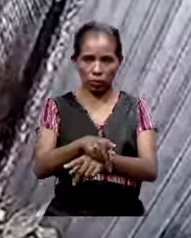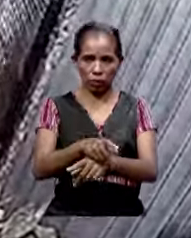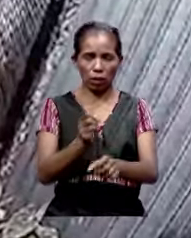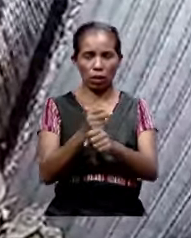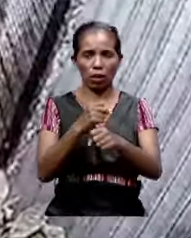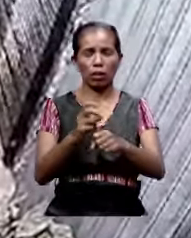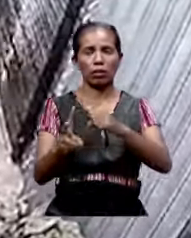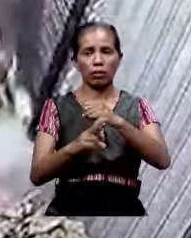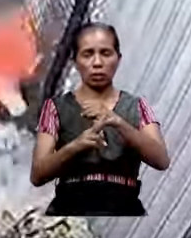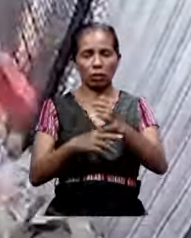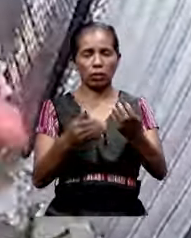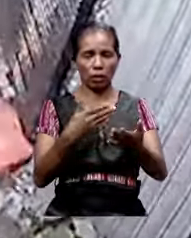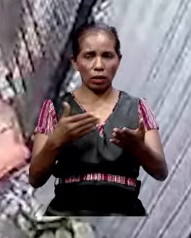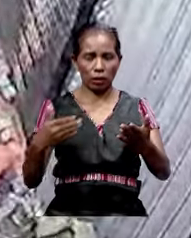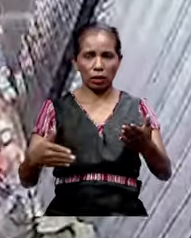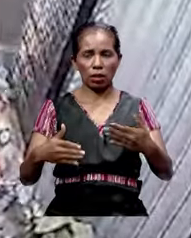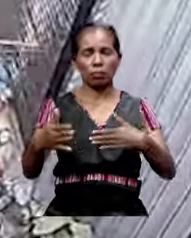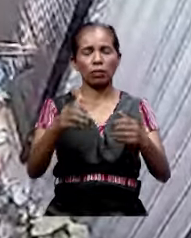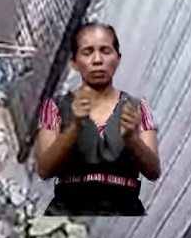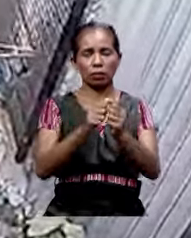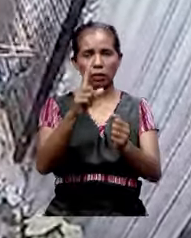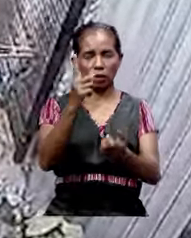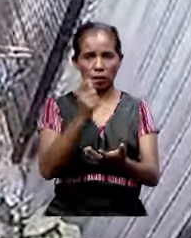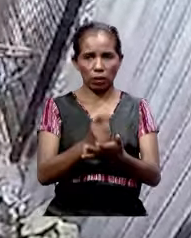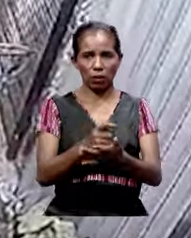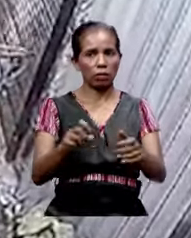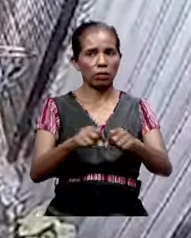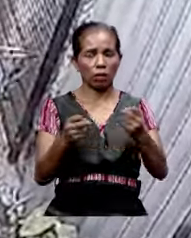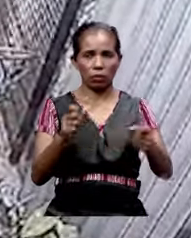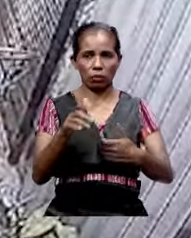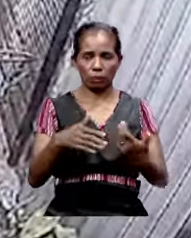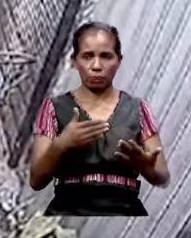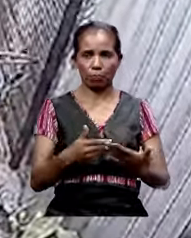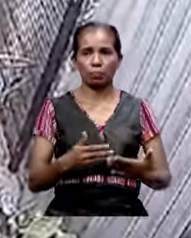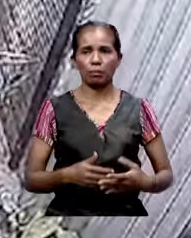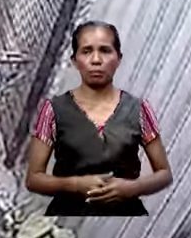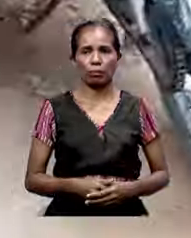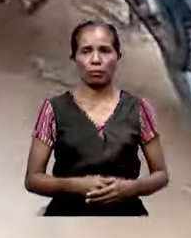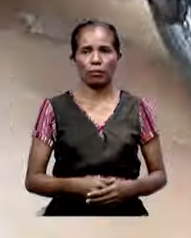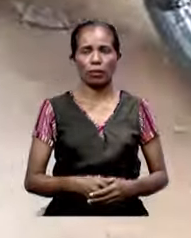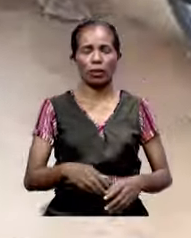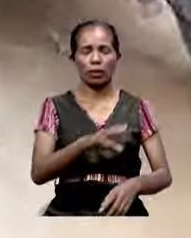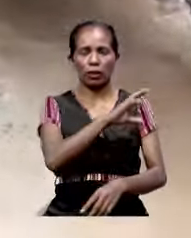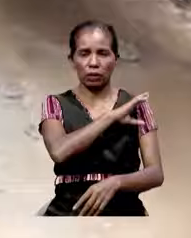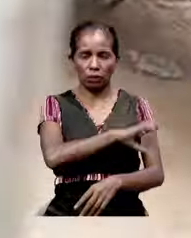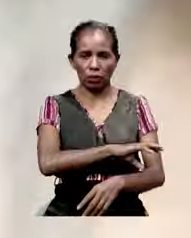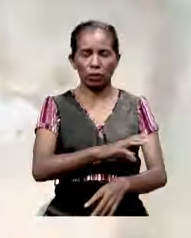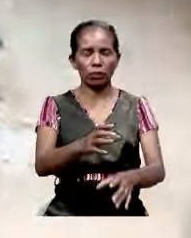resulta vítima nessa san basic dólar rehun ida retan estragos. Evidência hirakne parte segurança